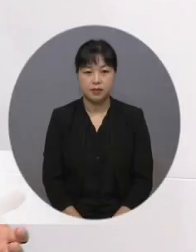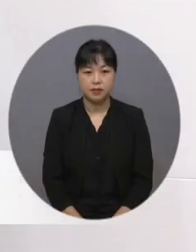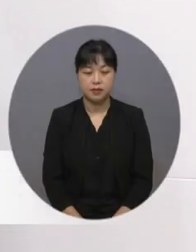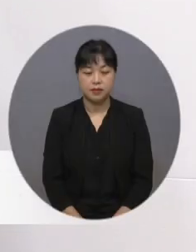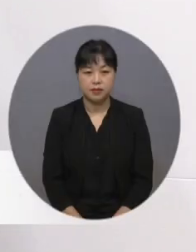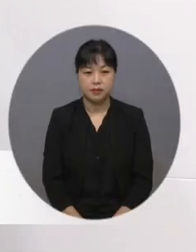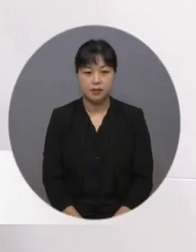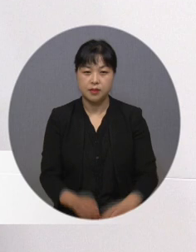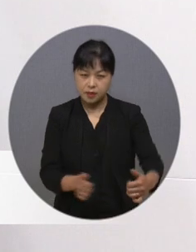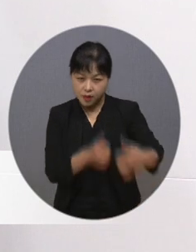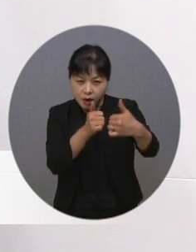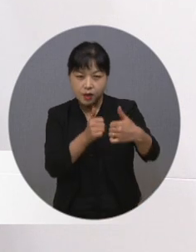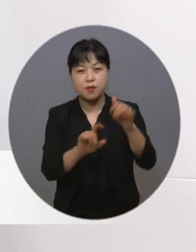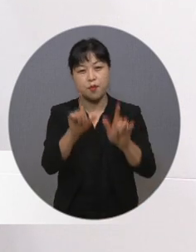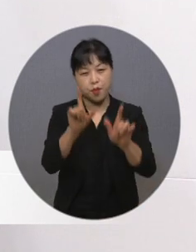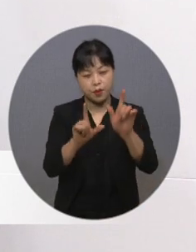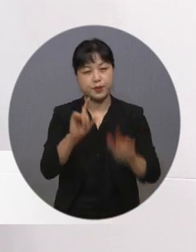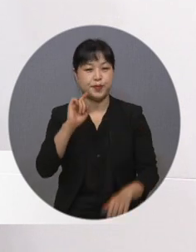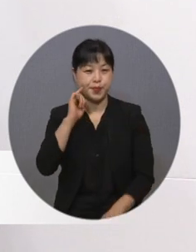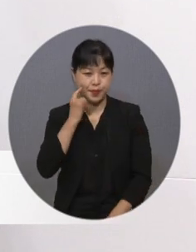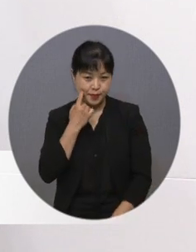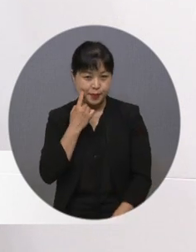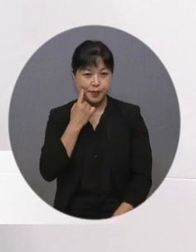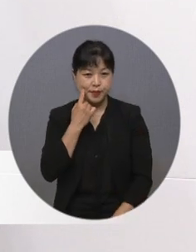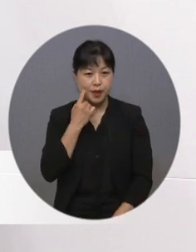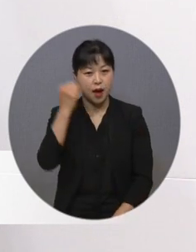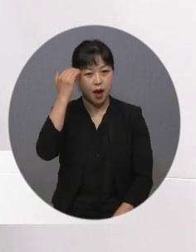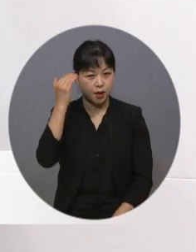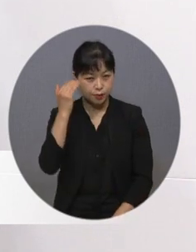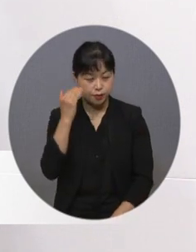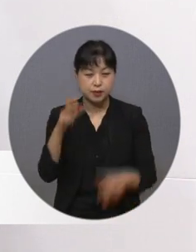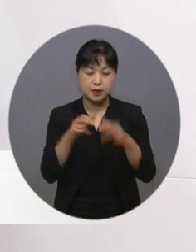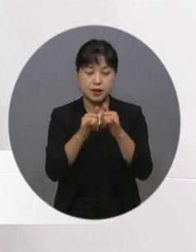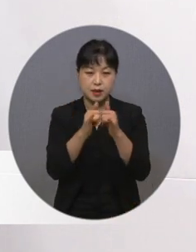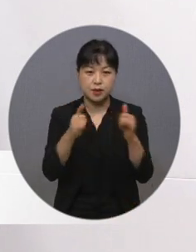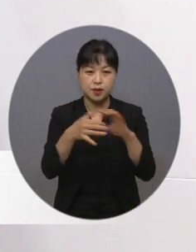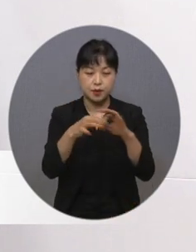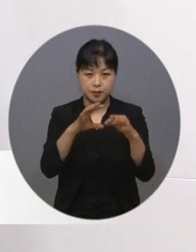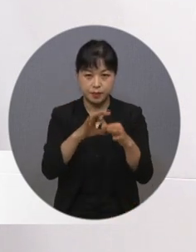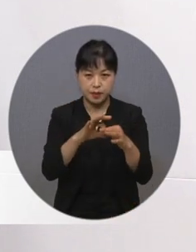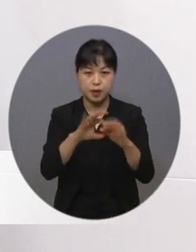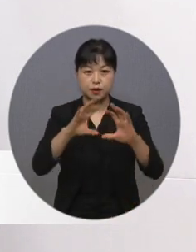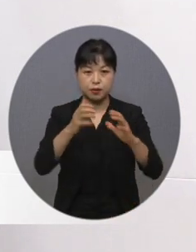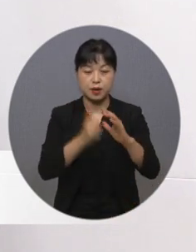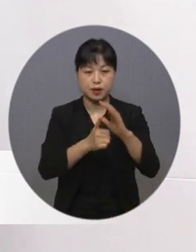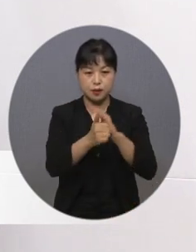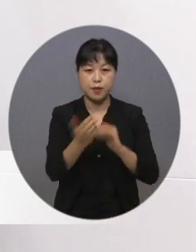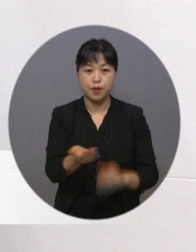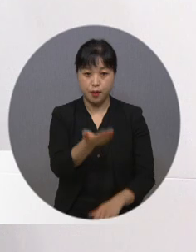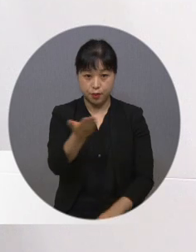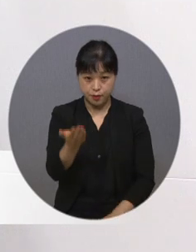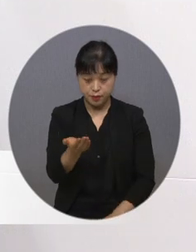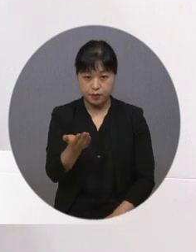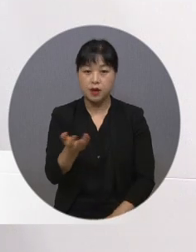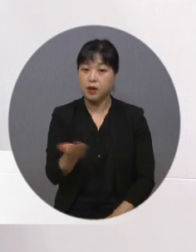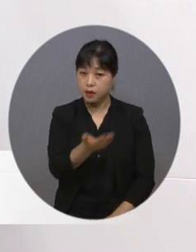도전하는 모습이 아름답습니다. 대한민국 패럴림픽 국가대표 선수 여러분. 여러분은 지금 여러분 스스로의